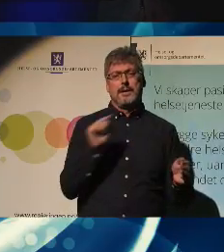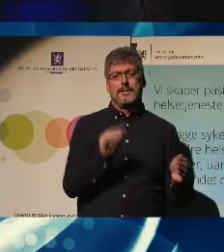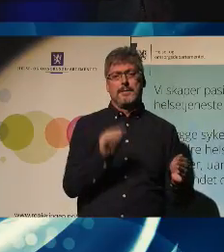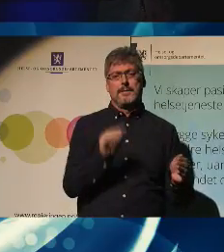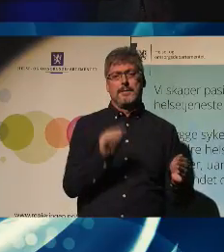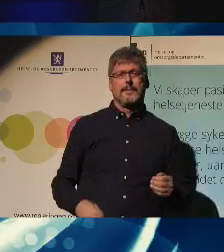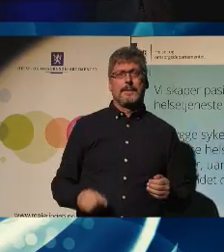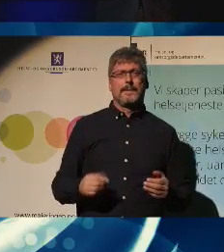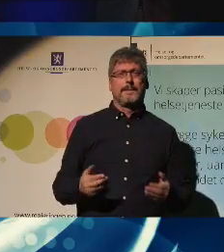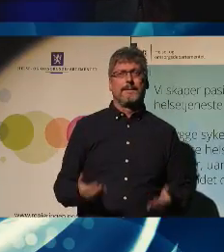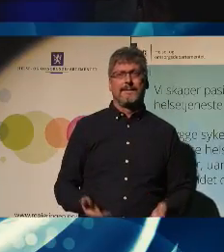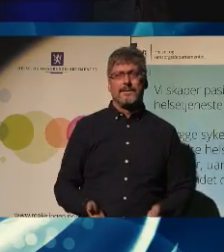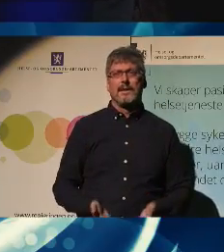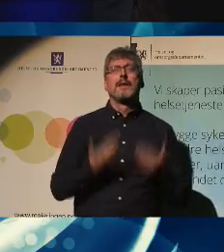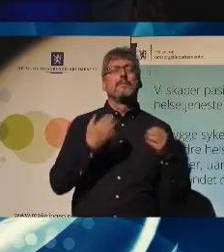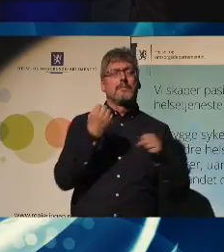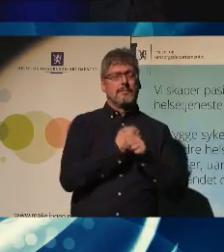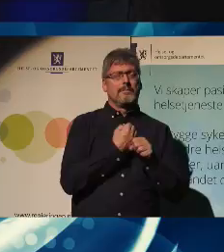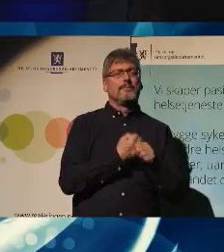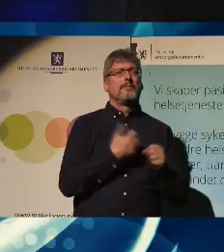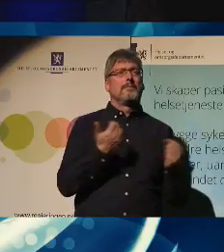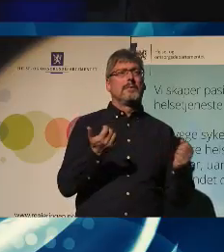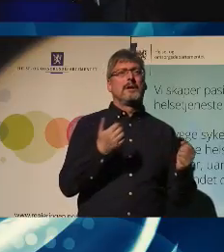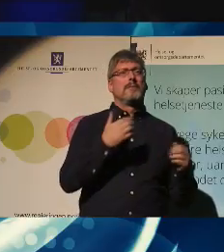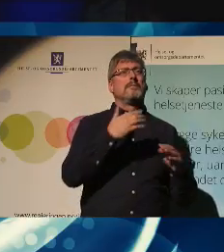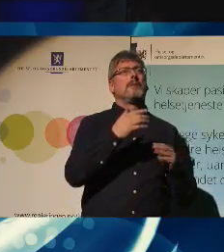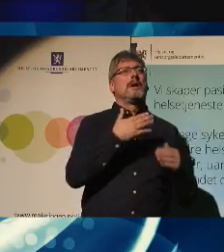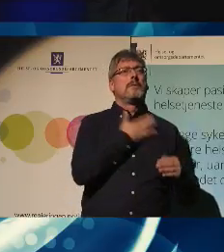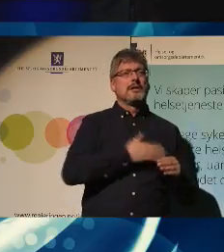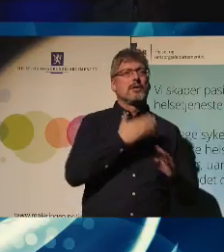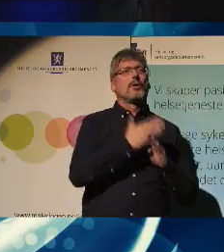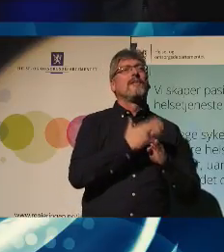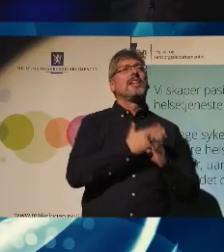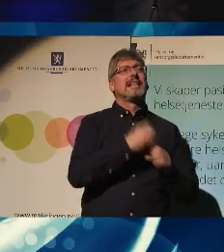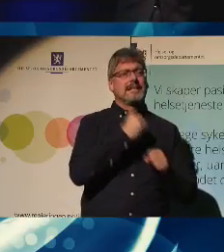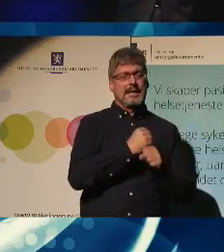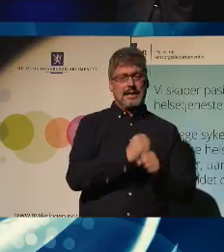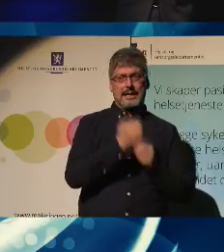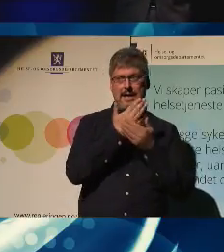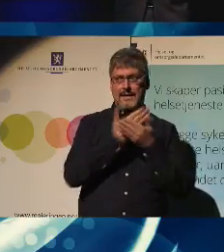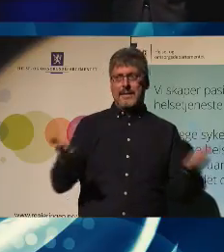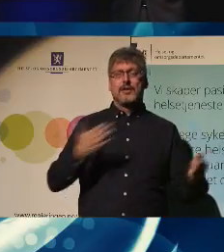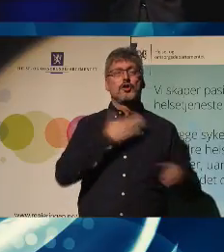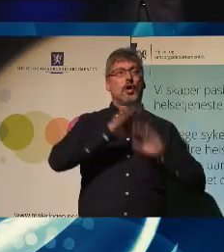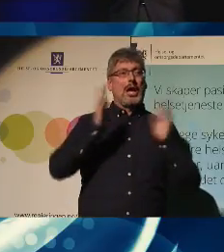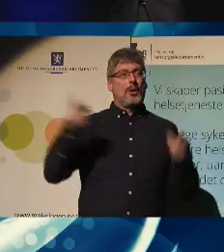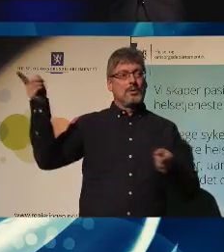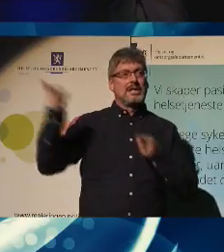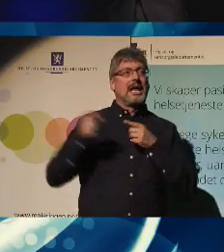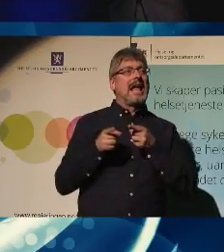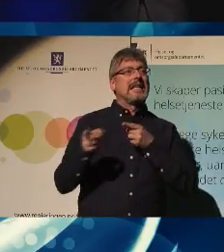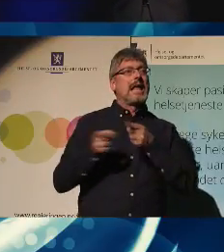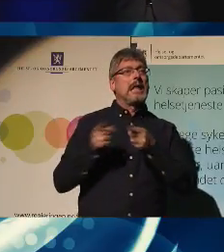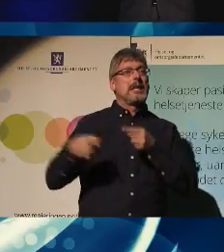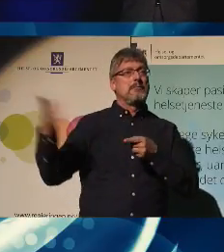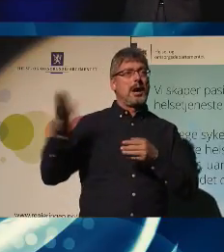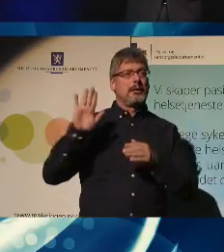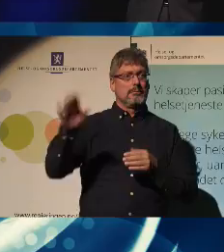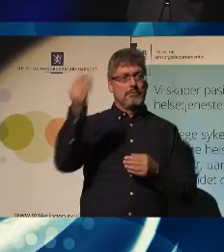hjelper å jobbe med kvalitet og pasientsikkerhet. Dette viser sykehuset i Telemark sine